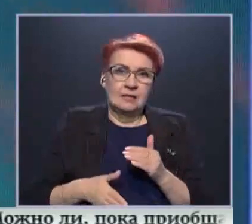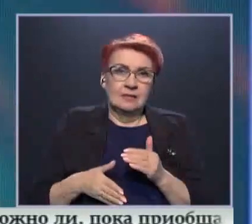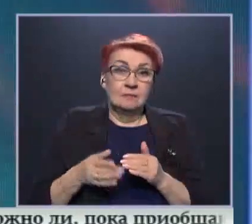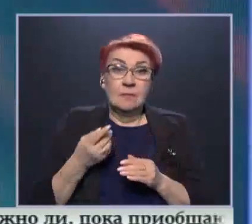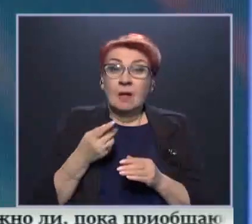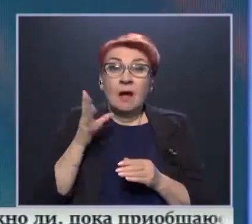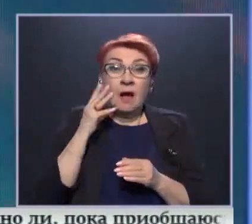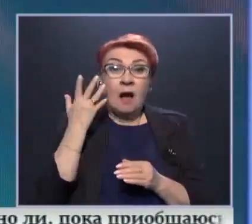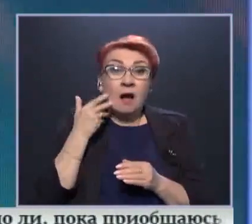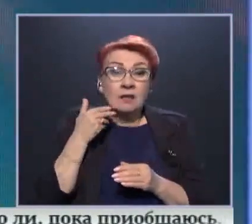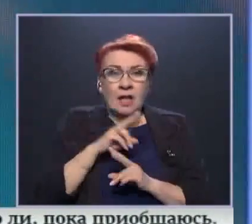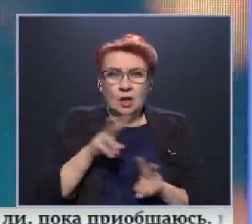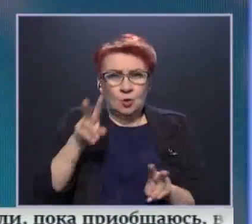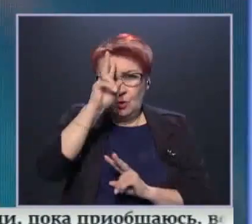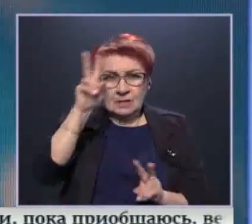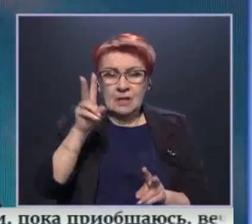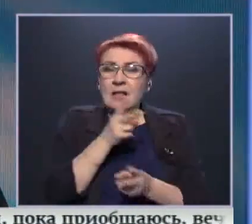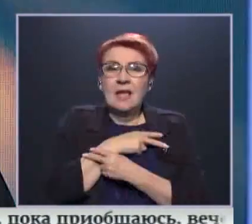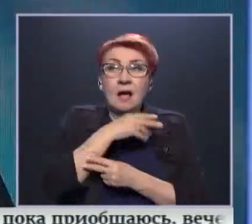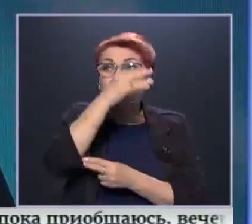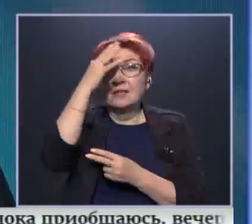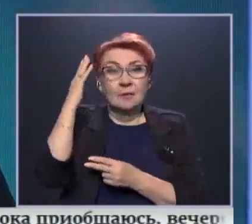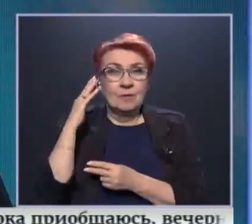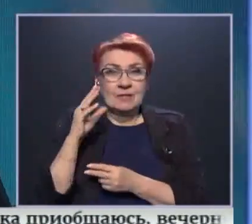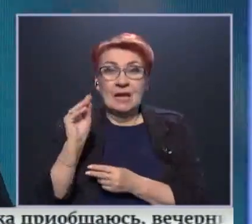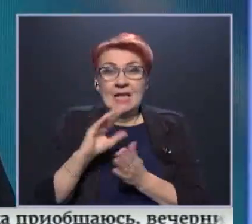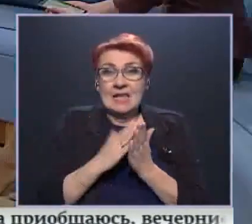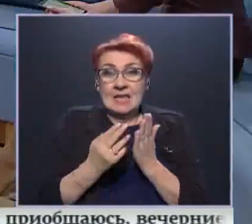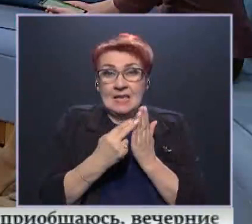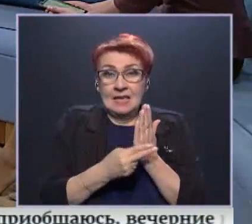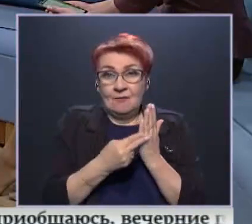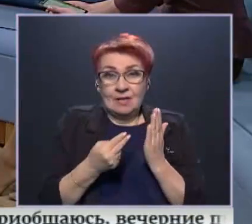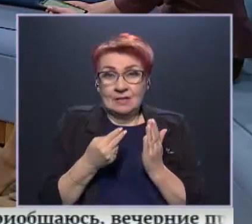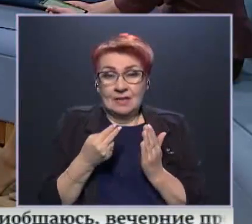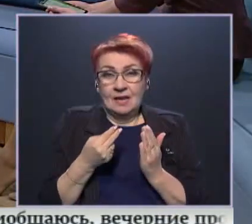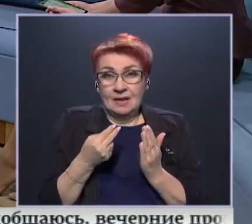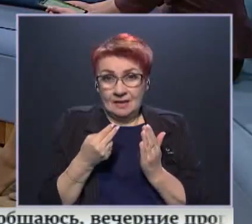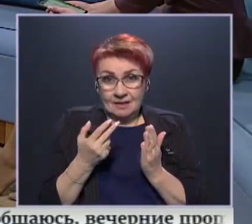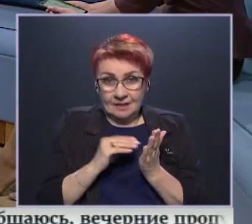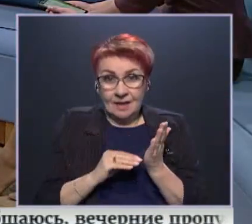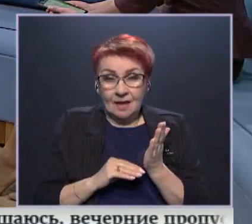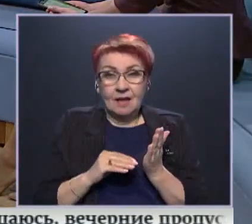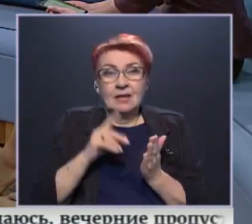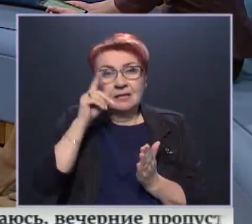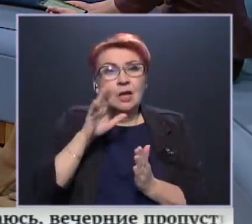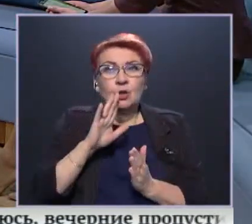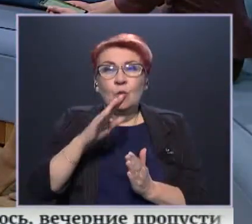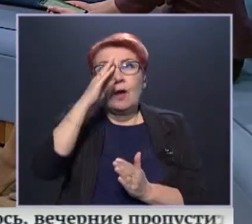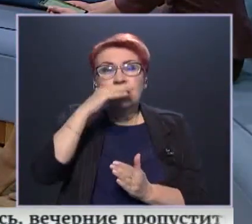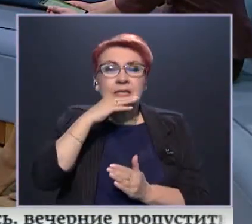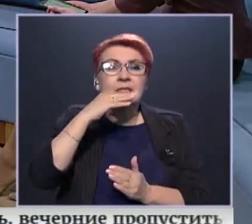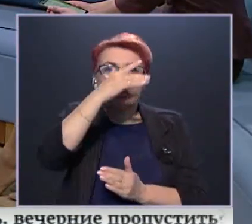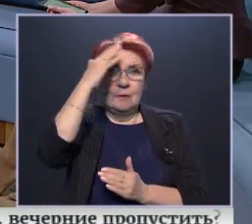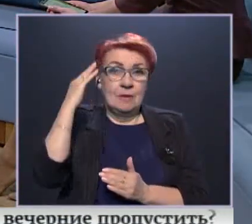никто. Ни ангелы на небе, как мы из Евангелия знаем, а только Отец Небесный. Если мы говорим про сегодняшнюю